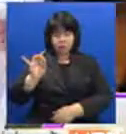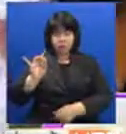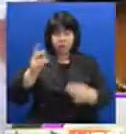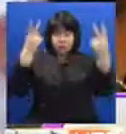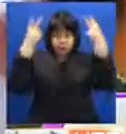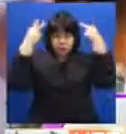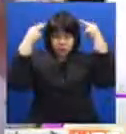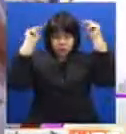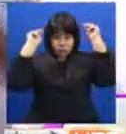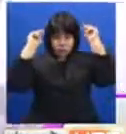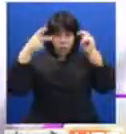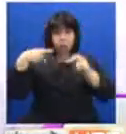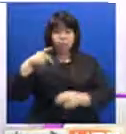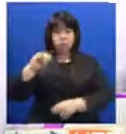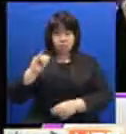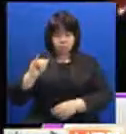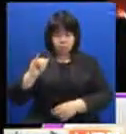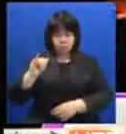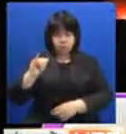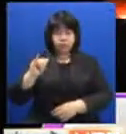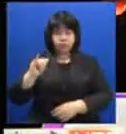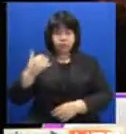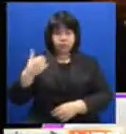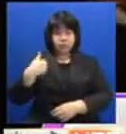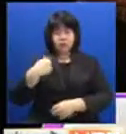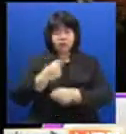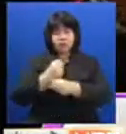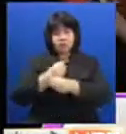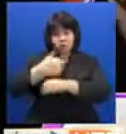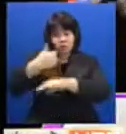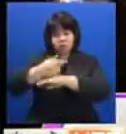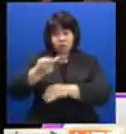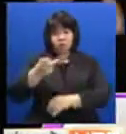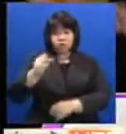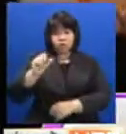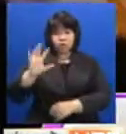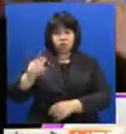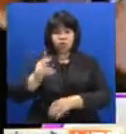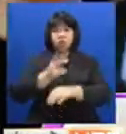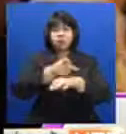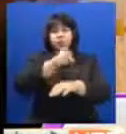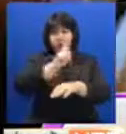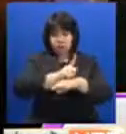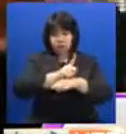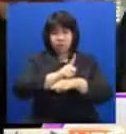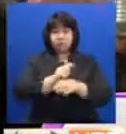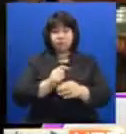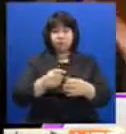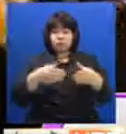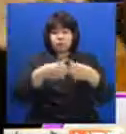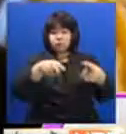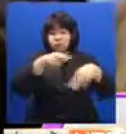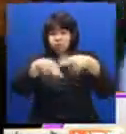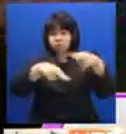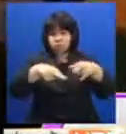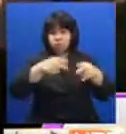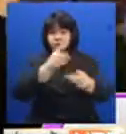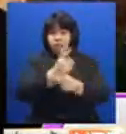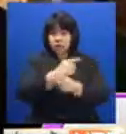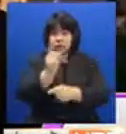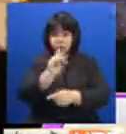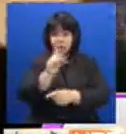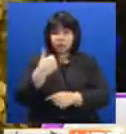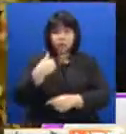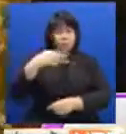จันทร์โอชานายกรัฐมนตรีและหัวหน้าคณะรักษาความสงบแห่งชาติเป็นประธานโดยภายในงานมีผู้บัญชาการเหล่าทัพ